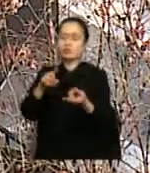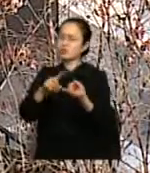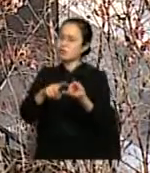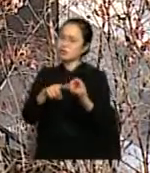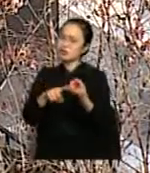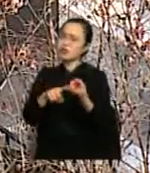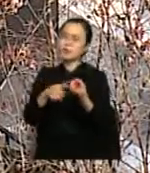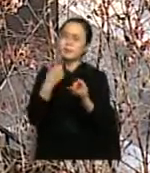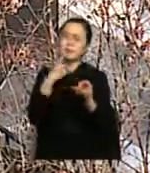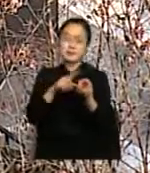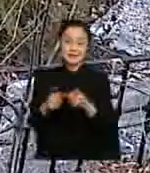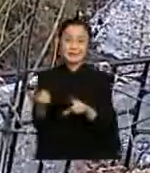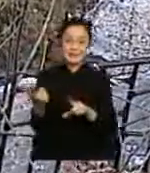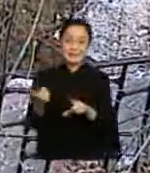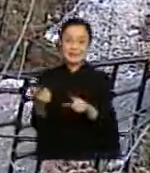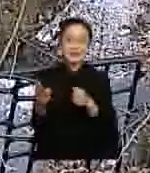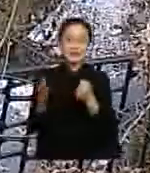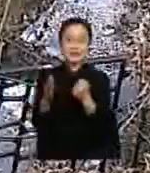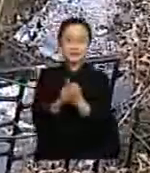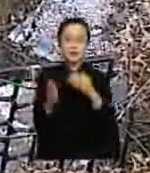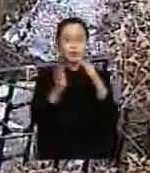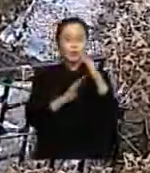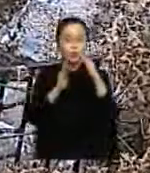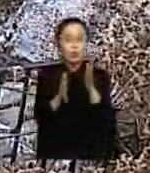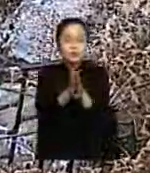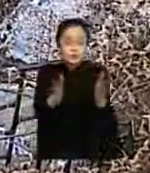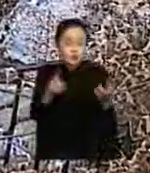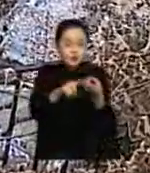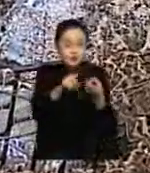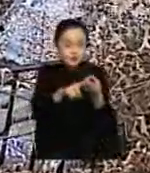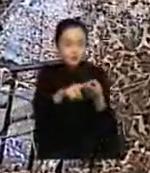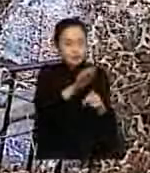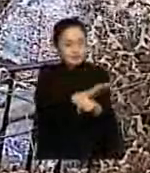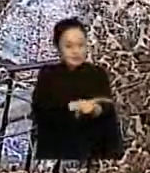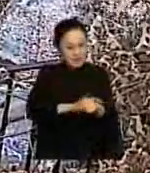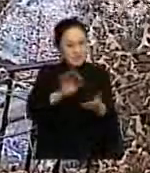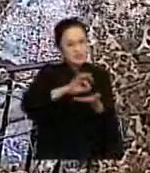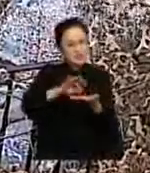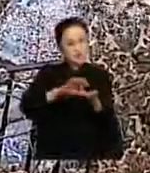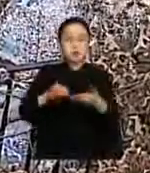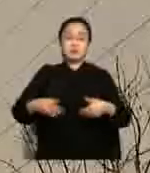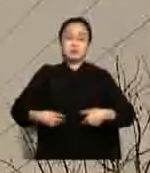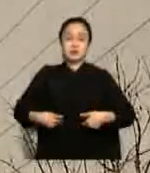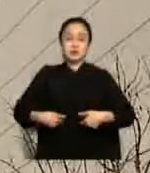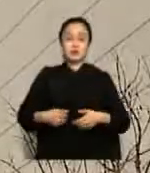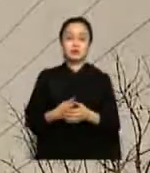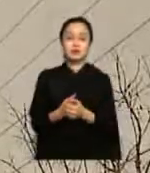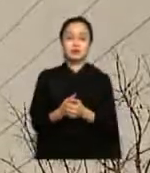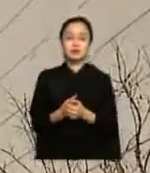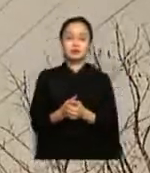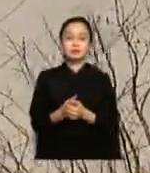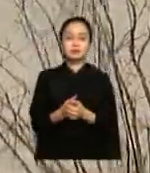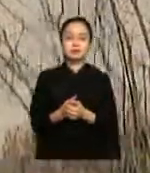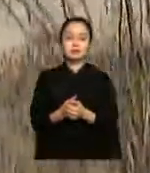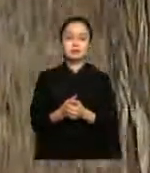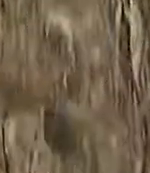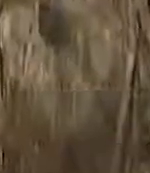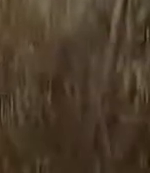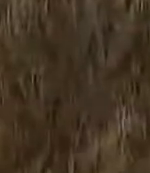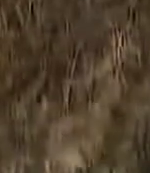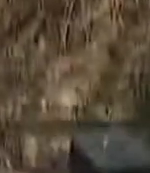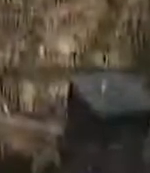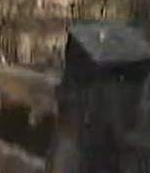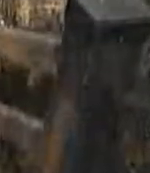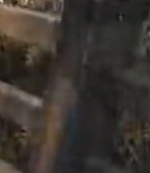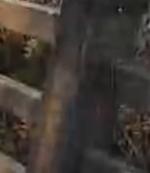도로에 대해선 공공재 인 점을 고려해 이용 삭제를 요청하는 데 그치고 있다 고 전했습니다 딜 i've 서 연기 케이블티비